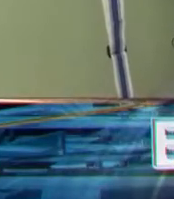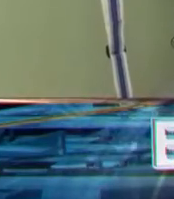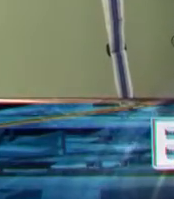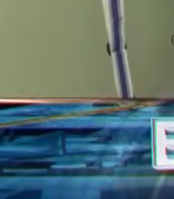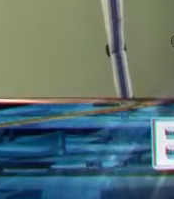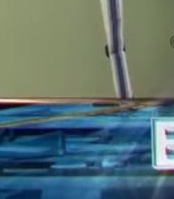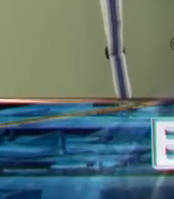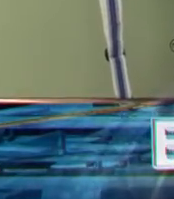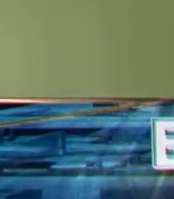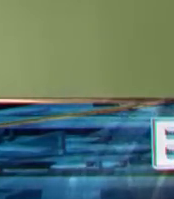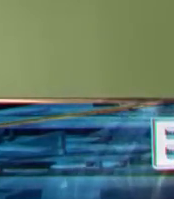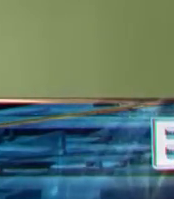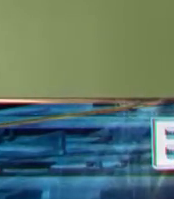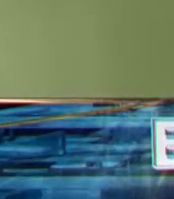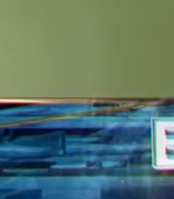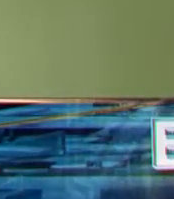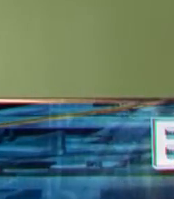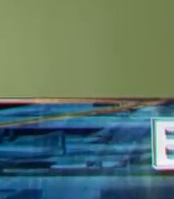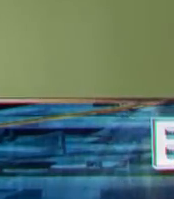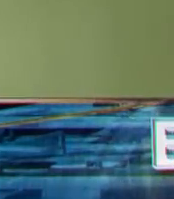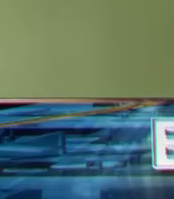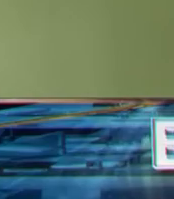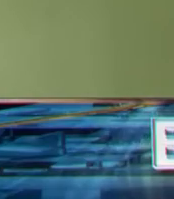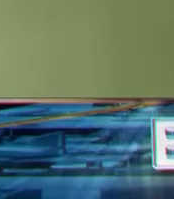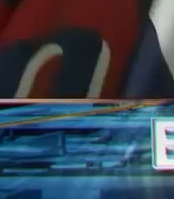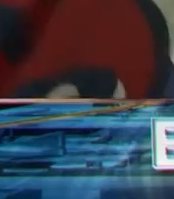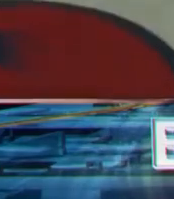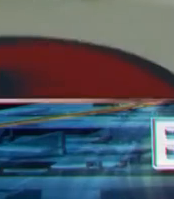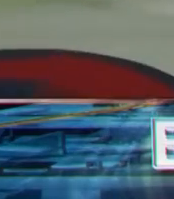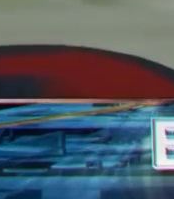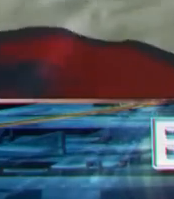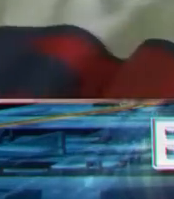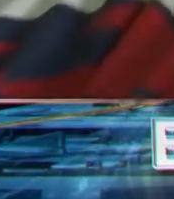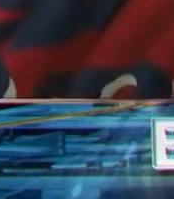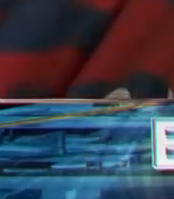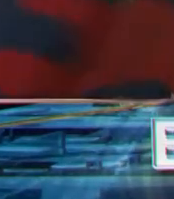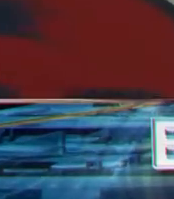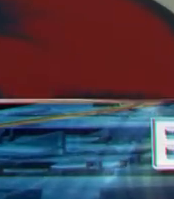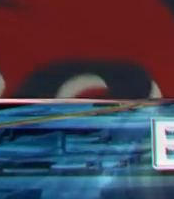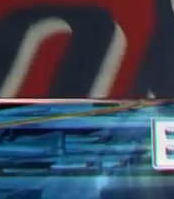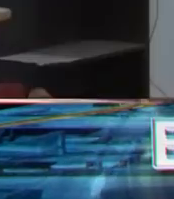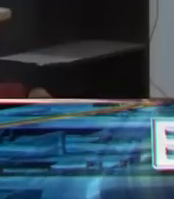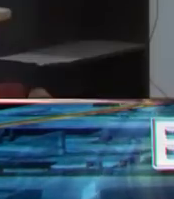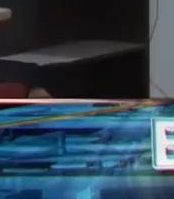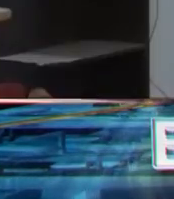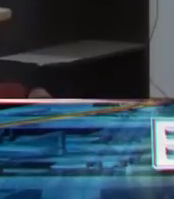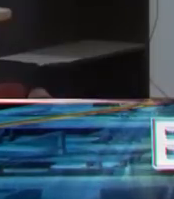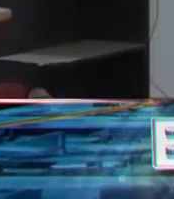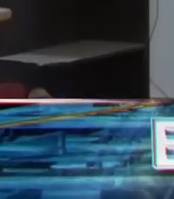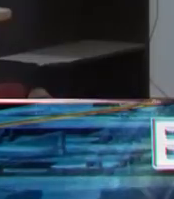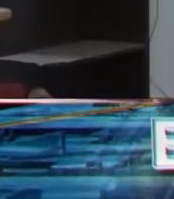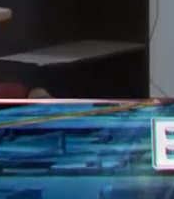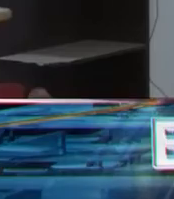Қандай жағдайда да спорттан қол үзбеу керек. Өңірде жас спортшылар үшін онлайн жаттығу өткізіле бастады. Әр